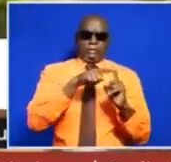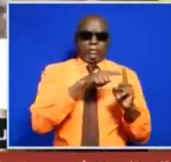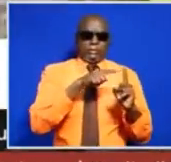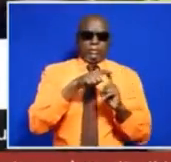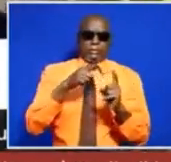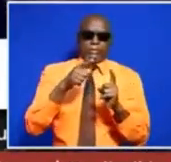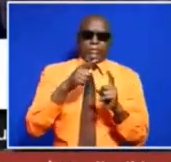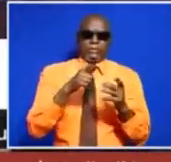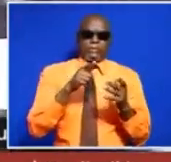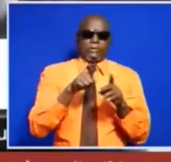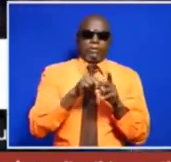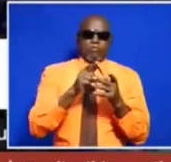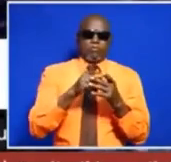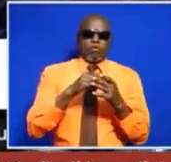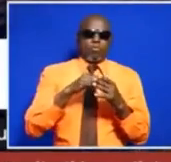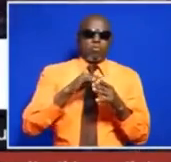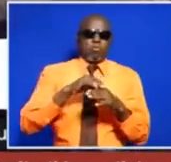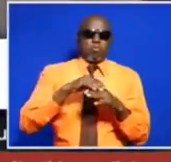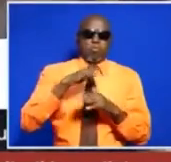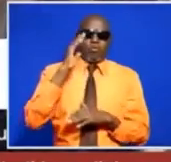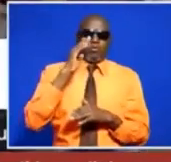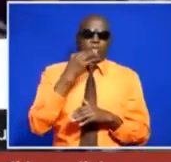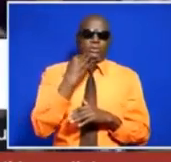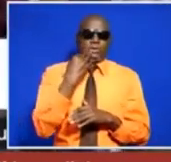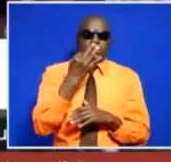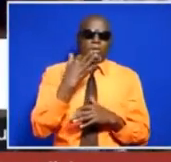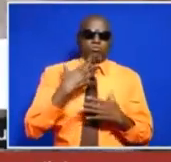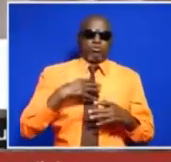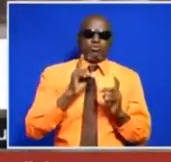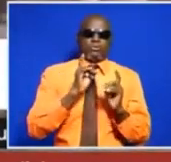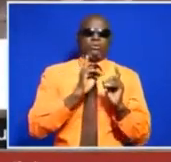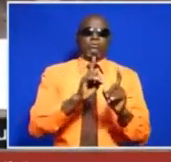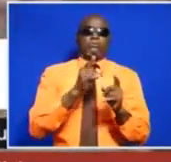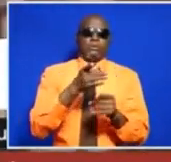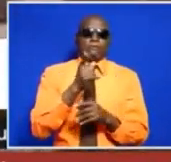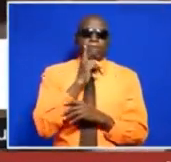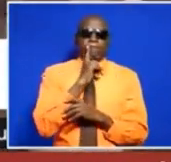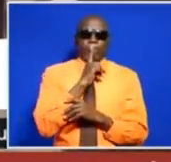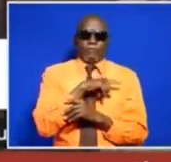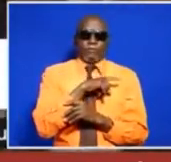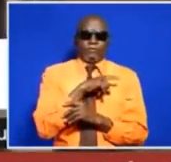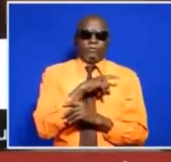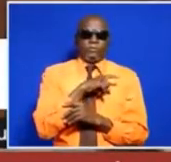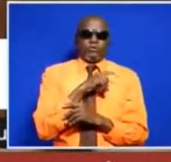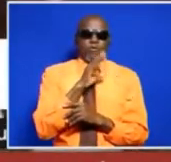watu 300 wameuawa na maelfu kujeruhiwa tangu maandamano nchini humo kuzuka mwezi Julai.